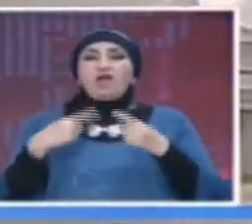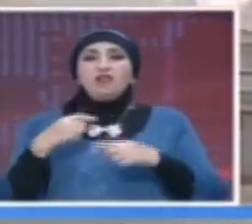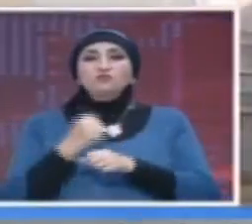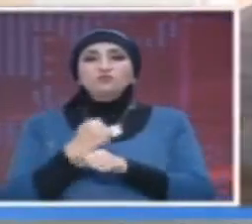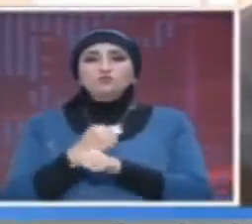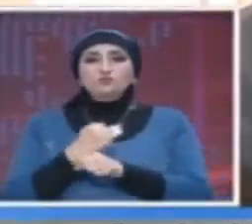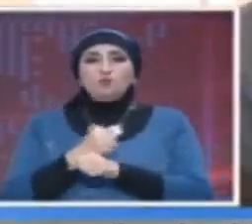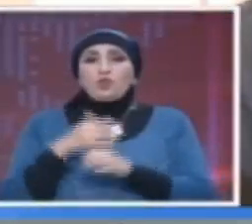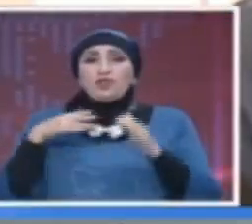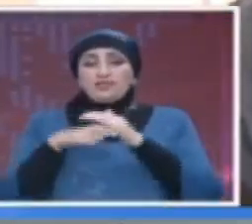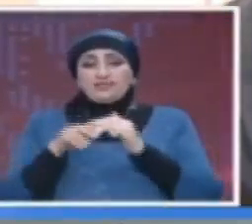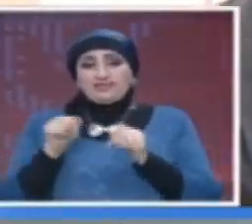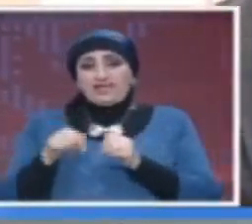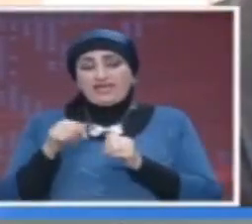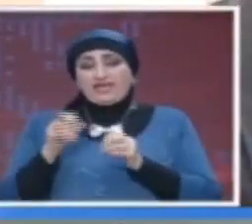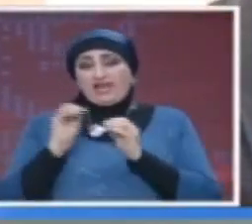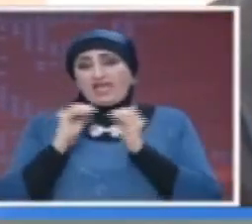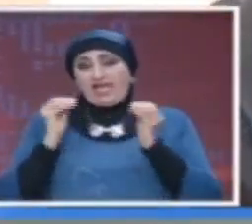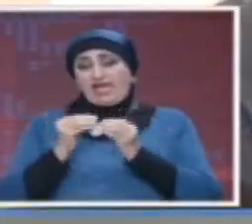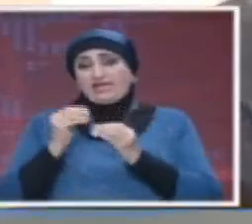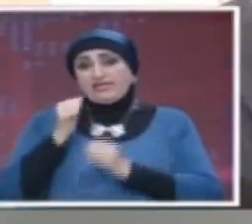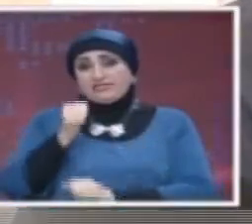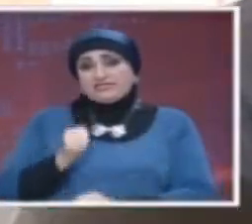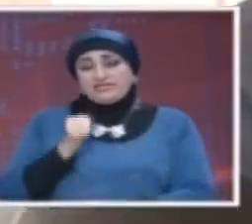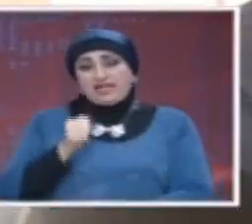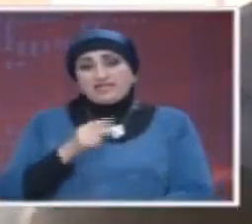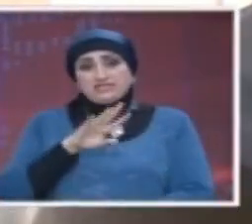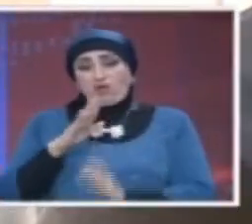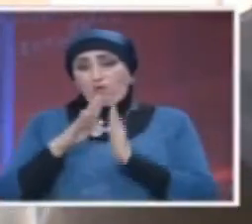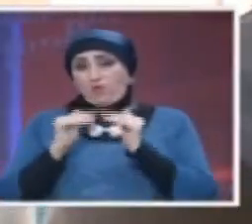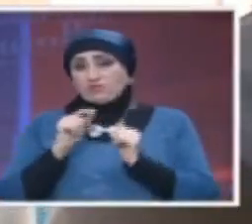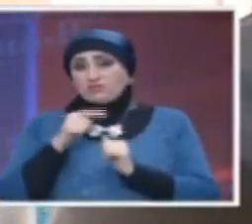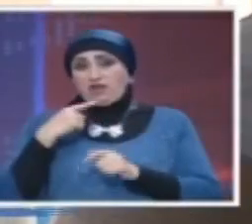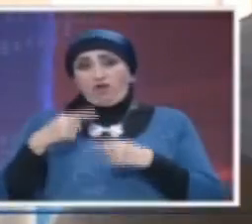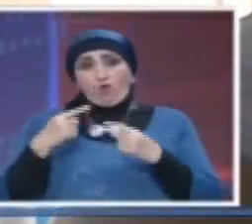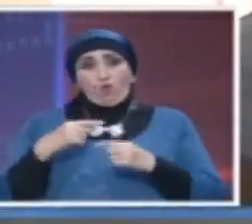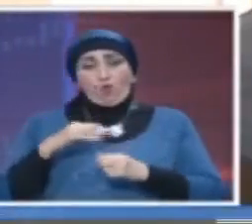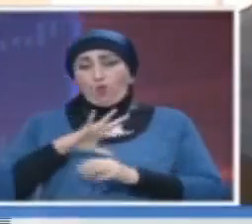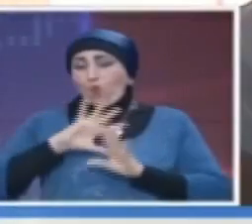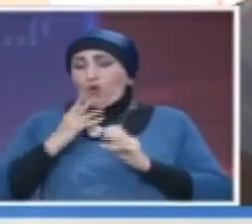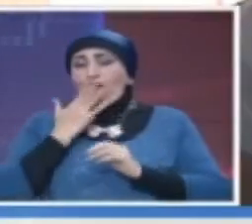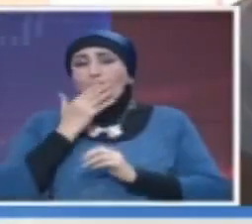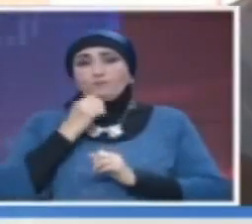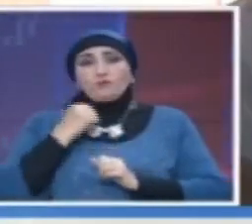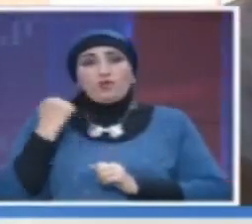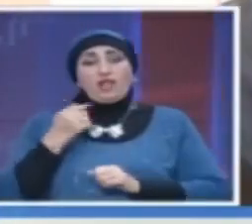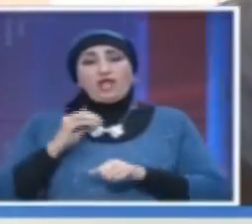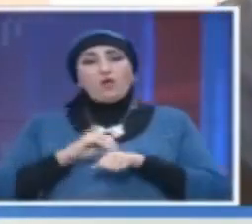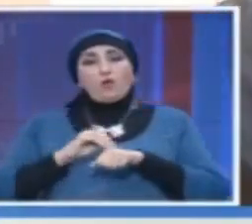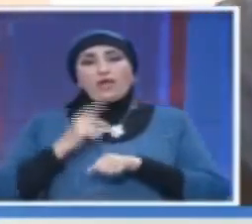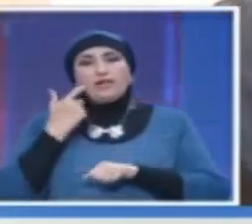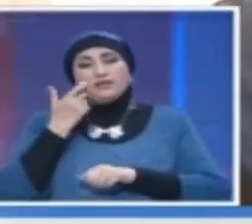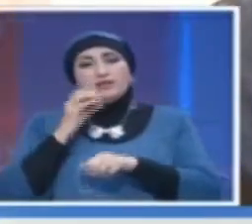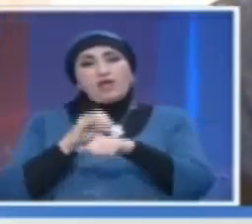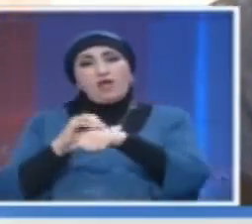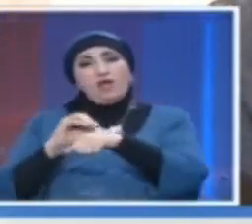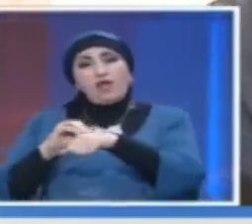عملنا داخل هيئة السكك الحديدية المصرية بكامل طاقتها الحمد لله فضل الله. تم التنبيه